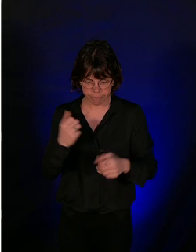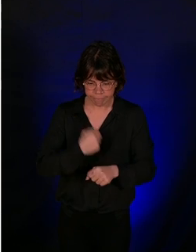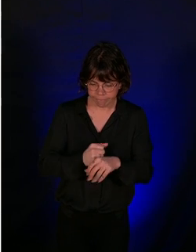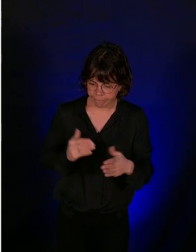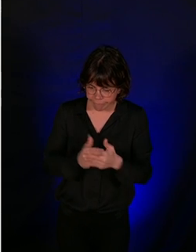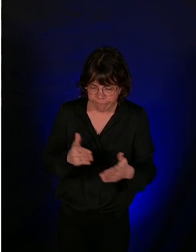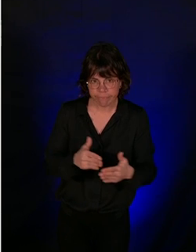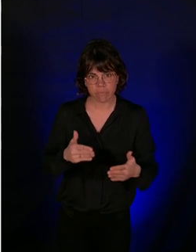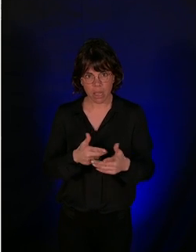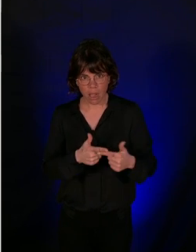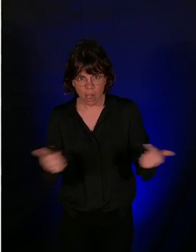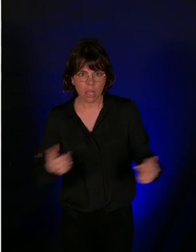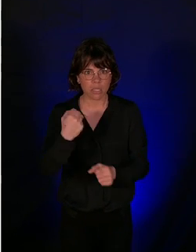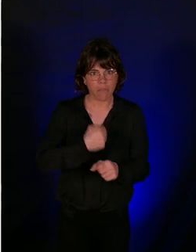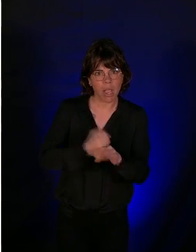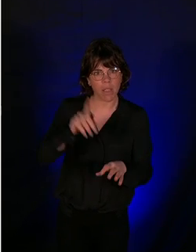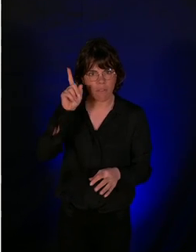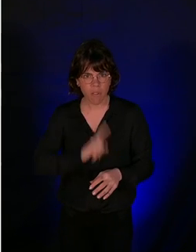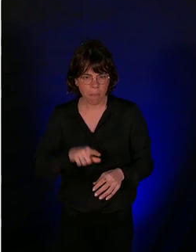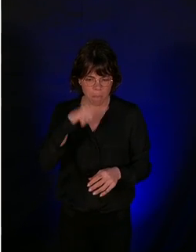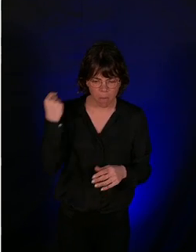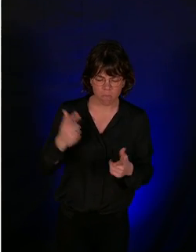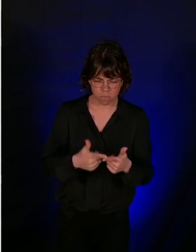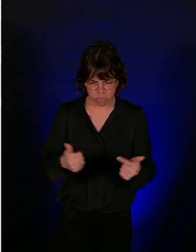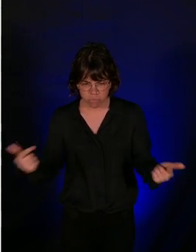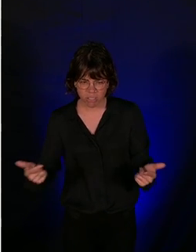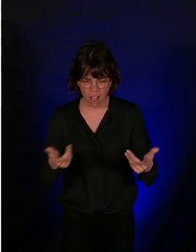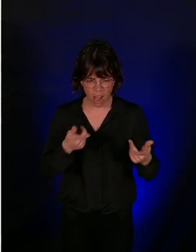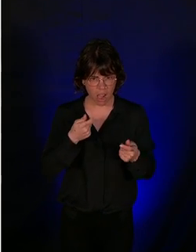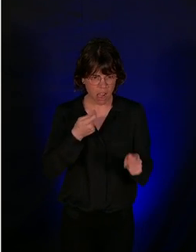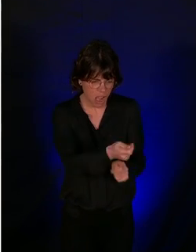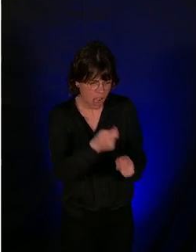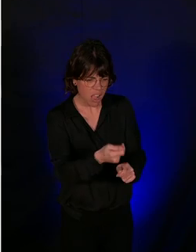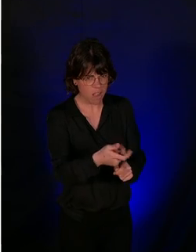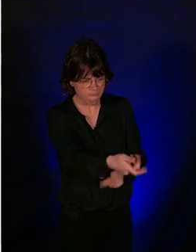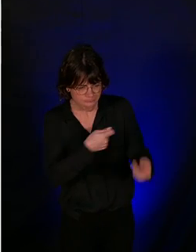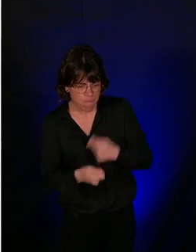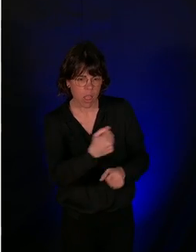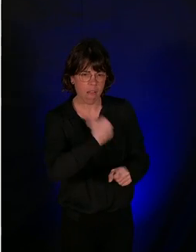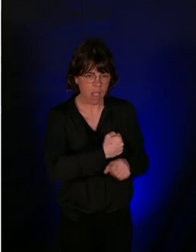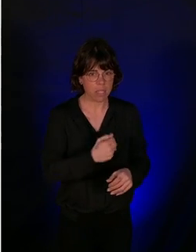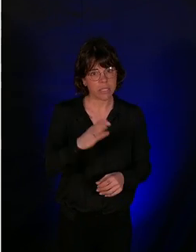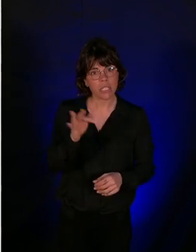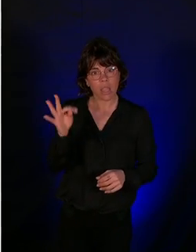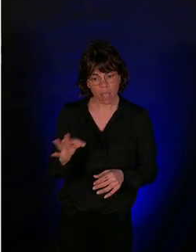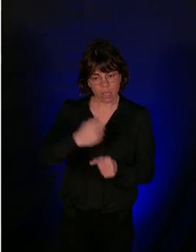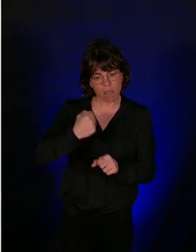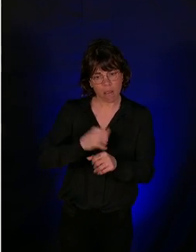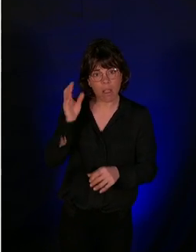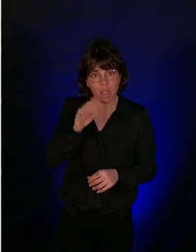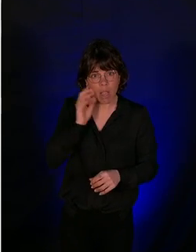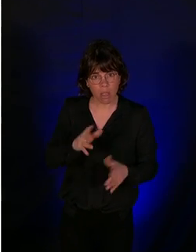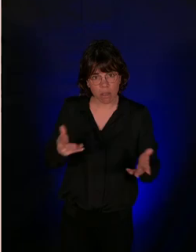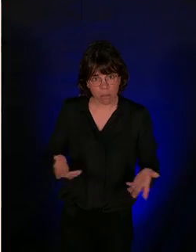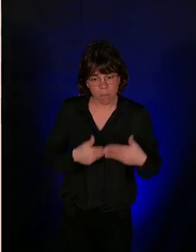et toutes les travailleuses et travailleurs subissant les nouvelles formes d'exploitation une CGT qui travaille au quotidien à mettre